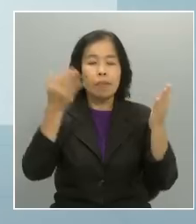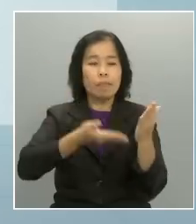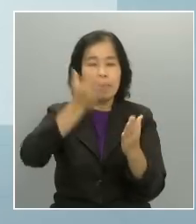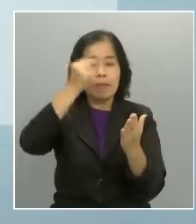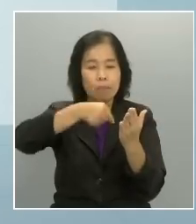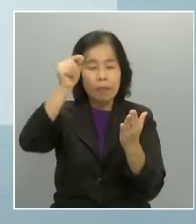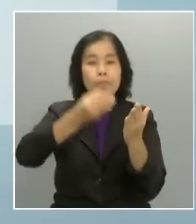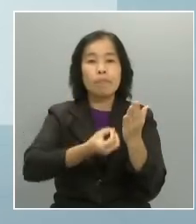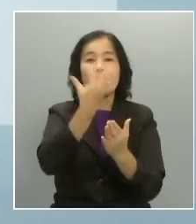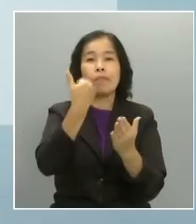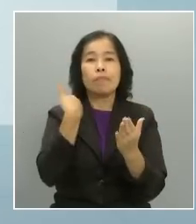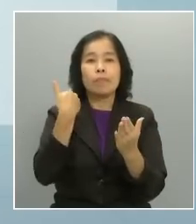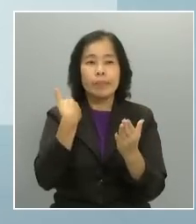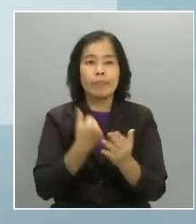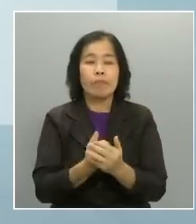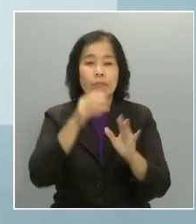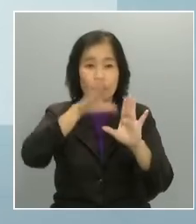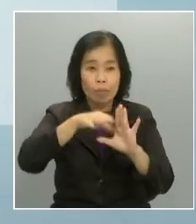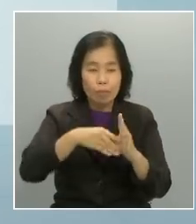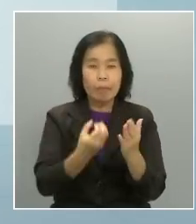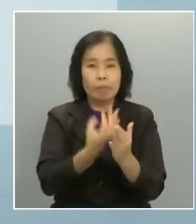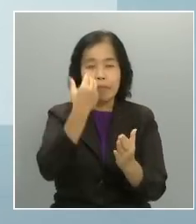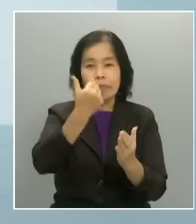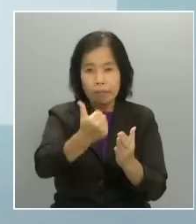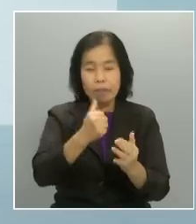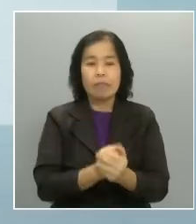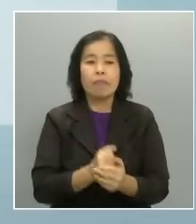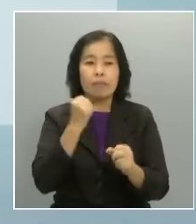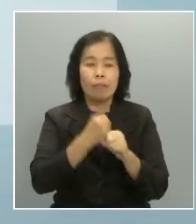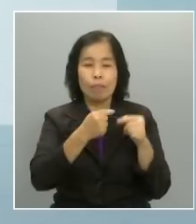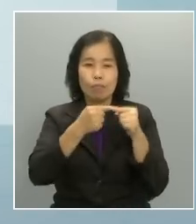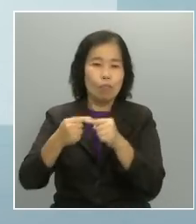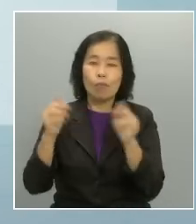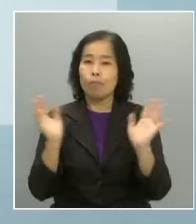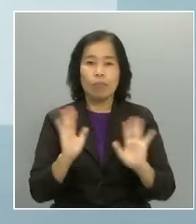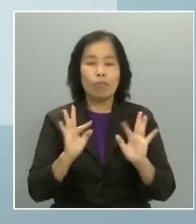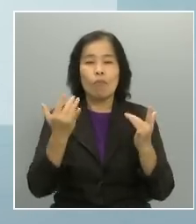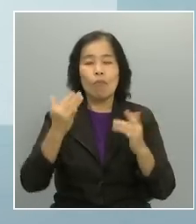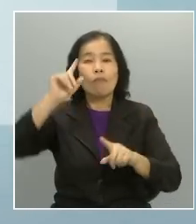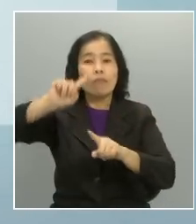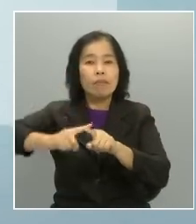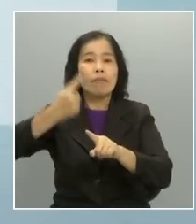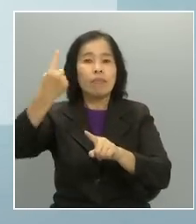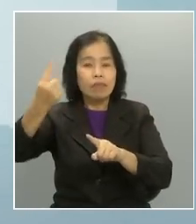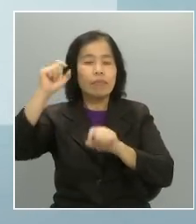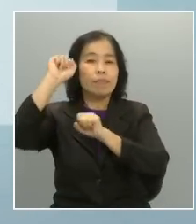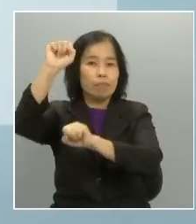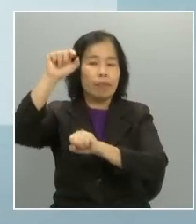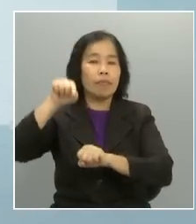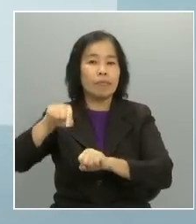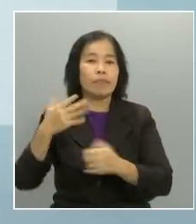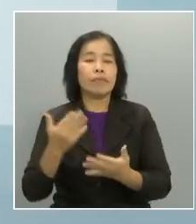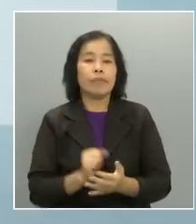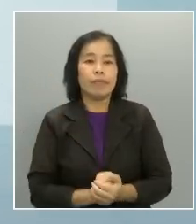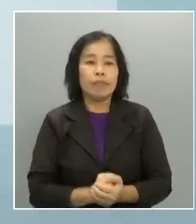เข้าไปตรวจสอบสถานะการลงทะเบียนสมบูรณ์ไม่ต้องดำเนินการใดๆก็ไปรอตรวจสอบคุณสมบัติช่วงประกาศเดือนมกราคมเลย